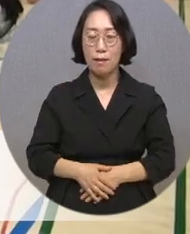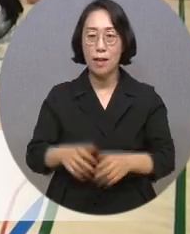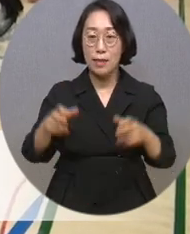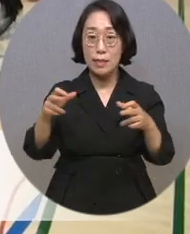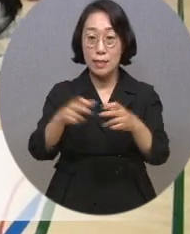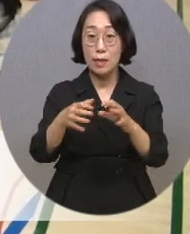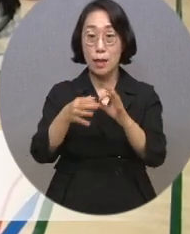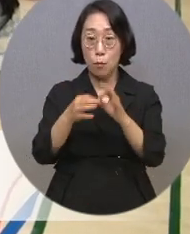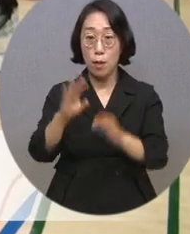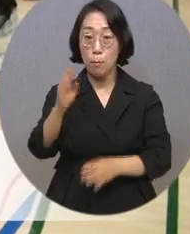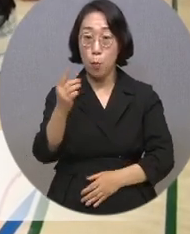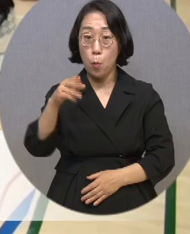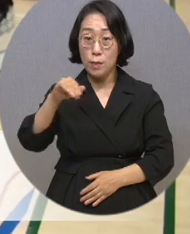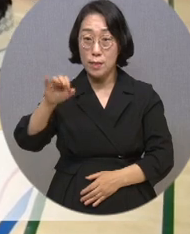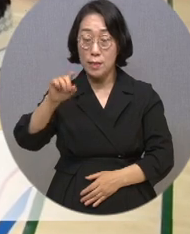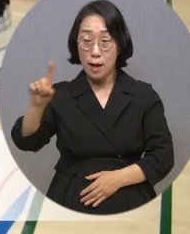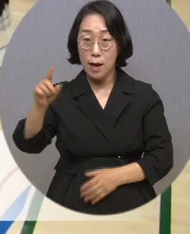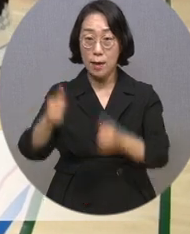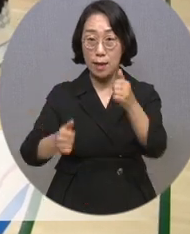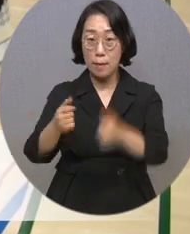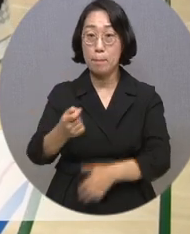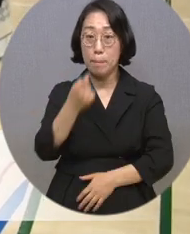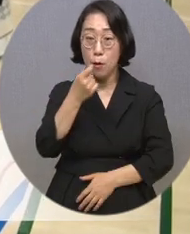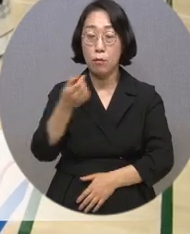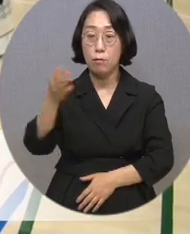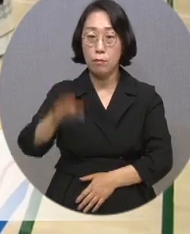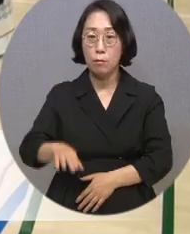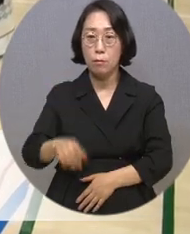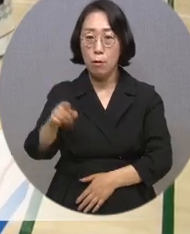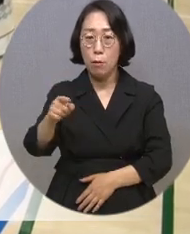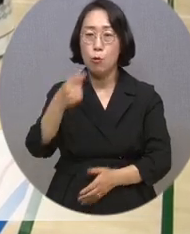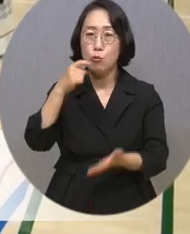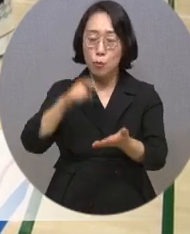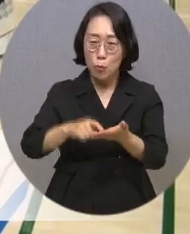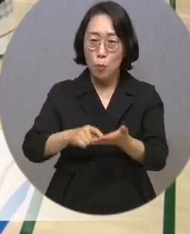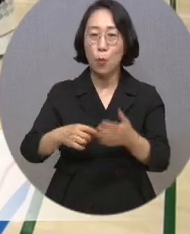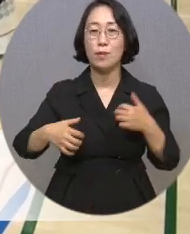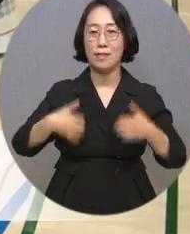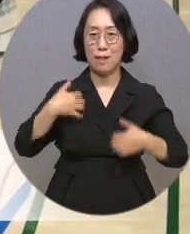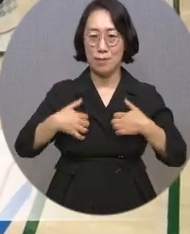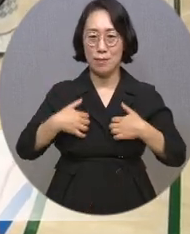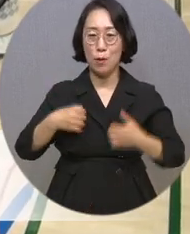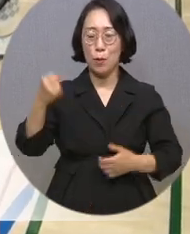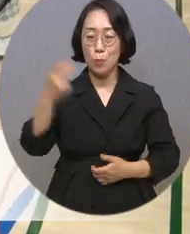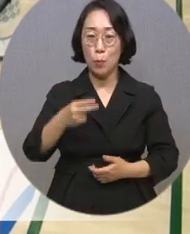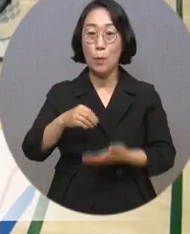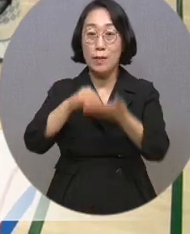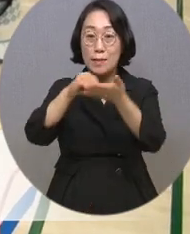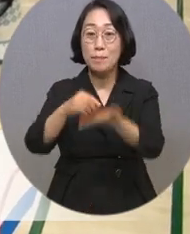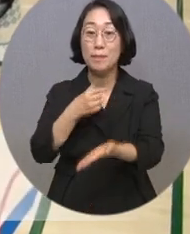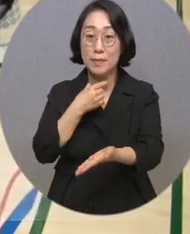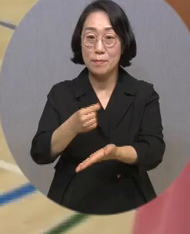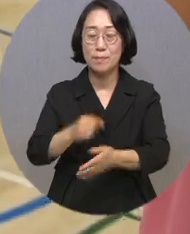한 종목인 보자 게임을 접하게 되었는데, 생각보다 롤도 쉽고 재미있어서 다시 한번 해보고 싶은